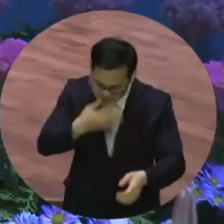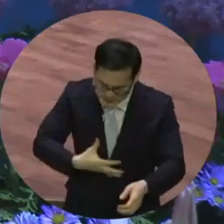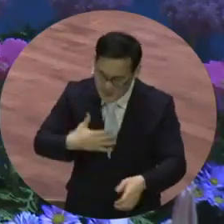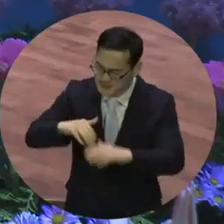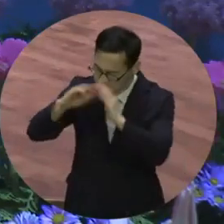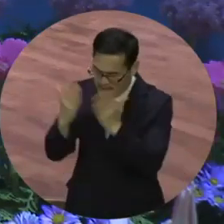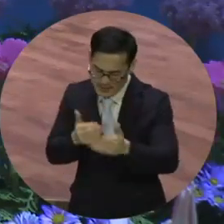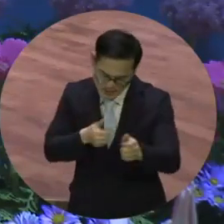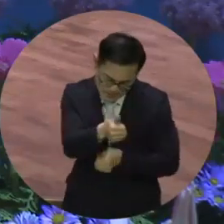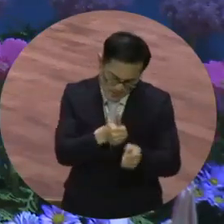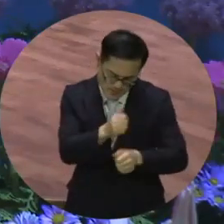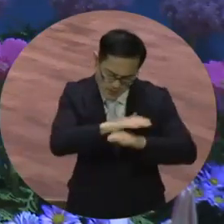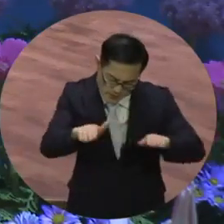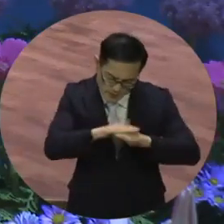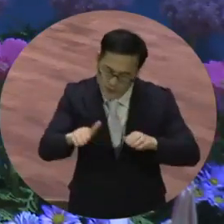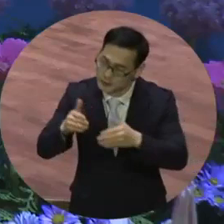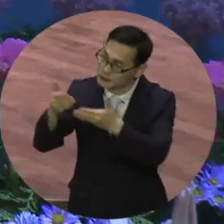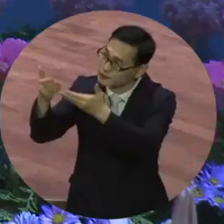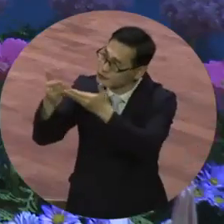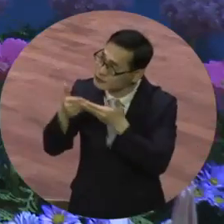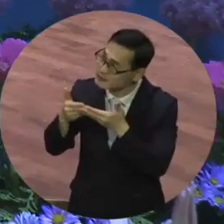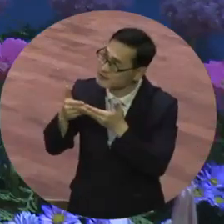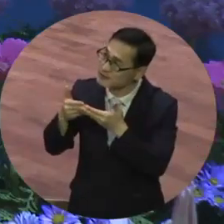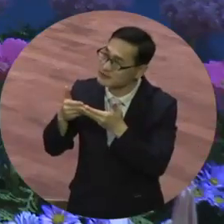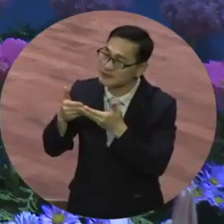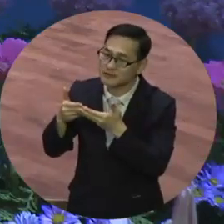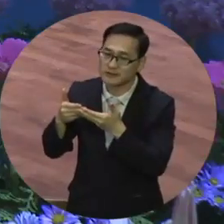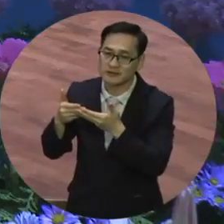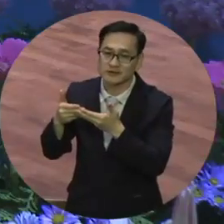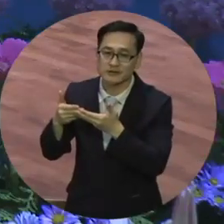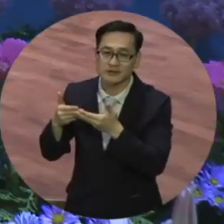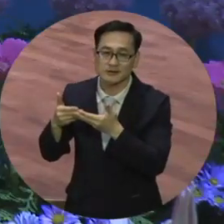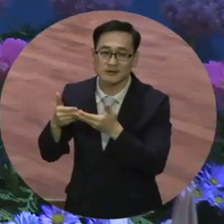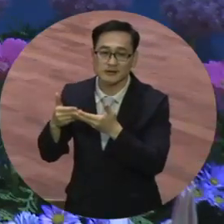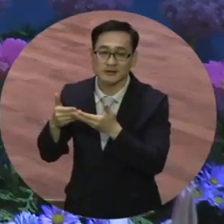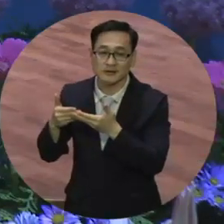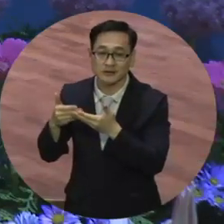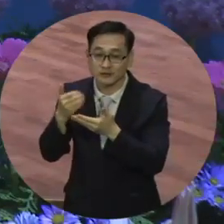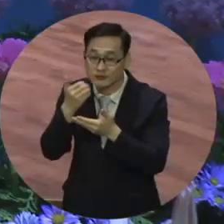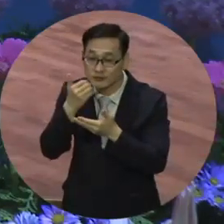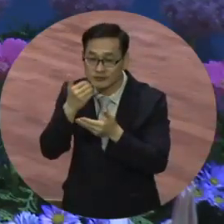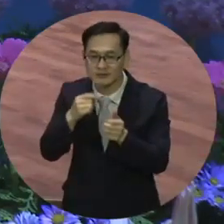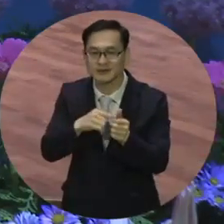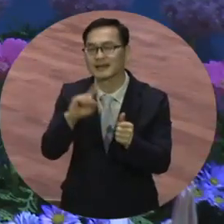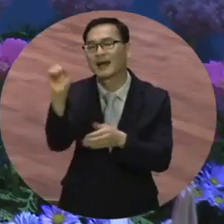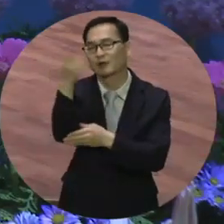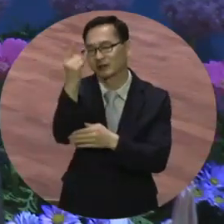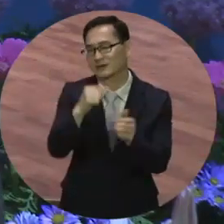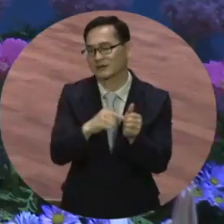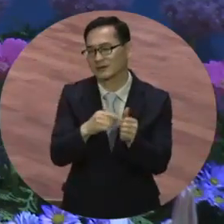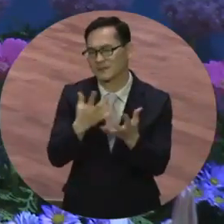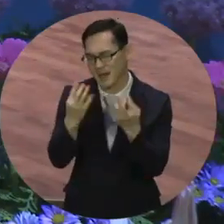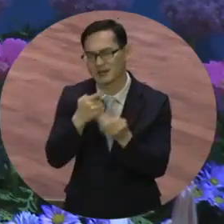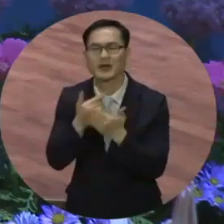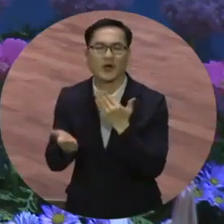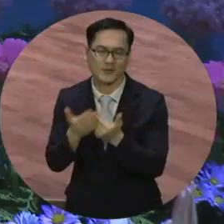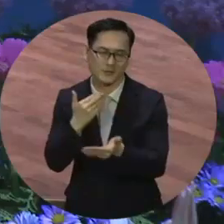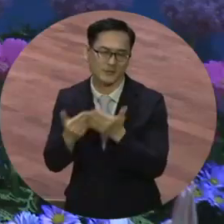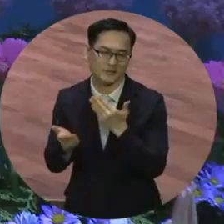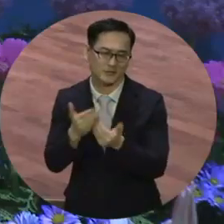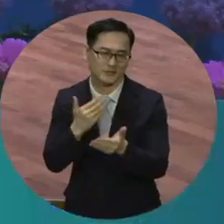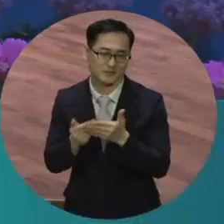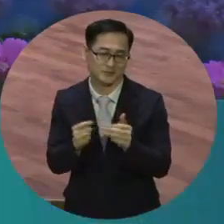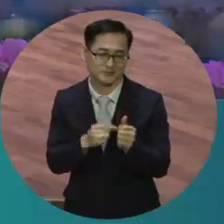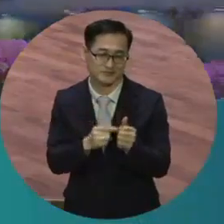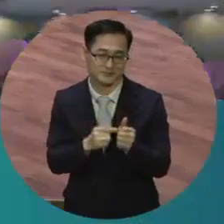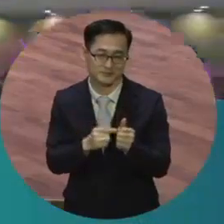그 하나님을 왕이 될 때까지 엄청 체험했어. 그래서 역대상 29장 14절에 이렇게